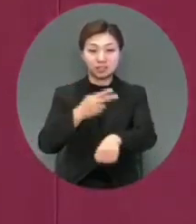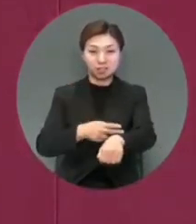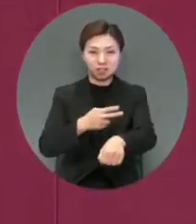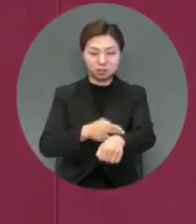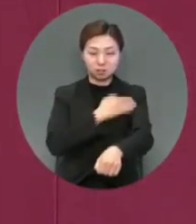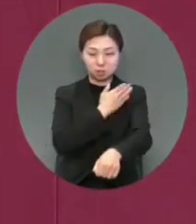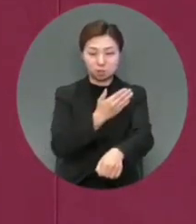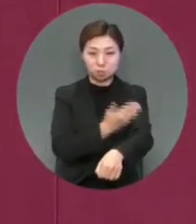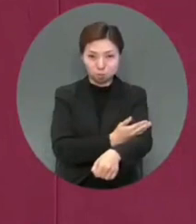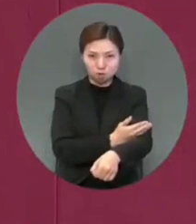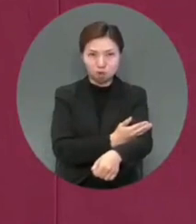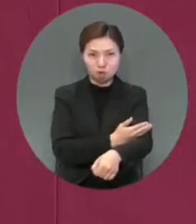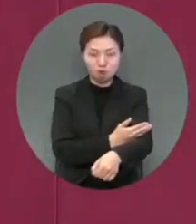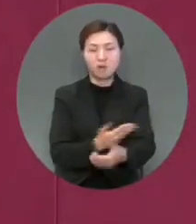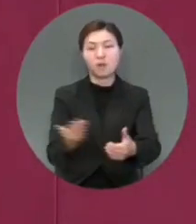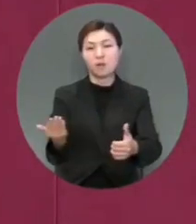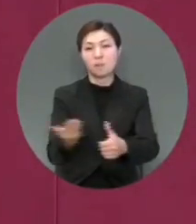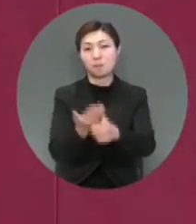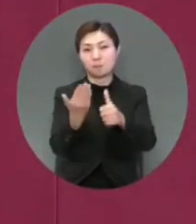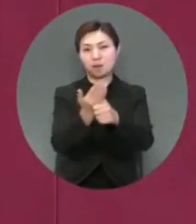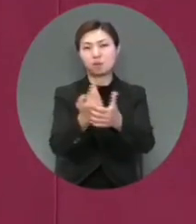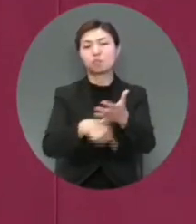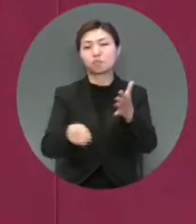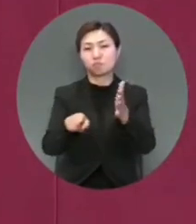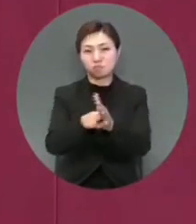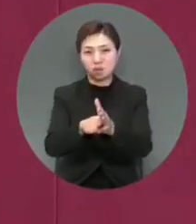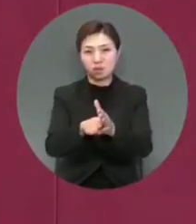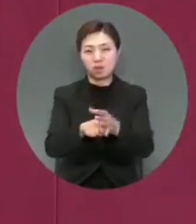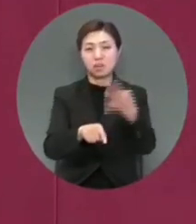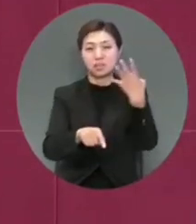정상화를 위한 큰 걸음도 내디뎠습니다.